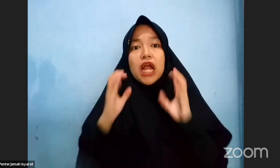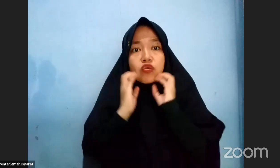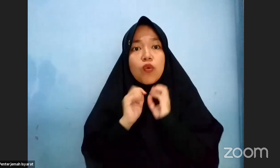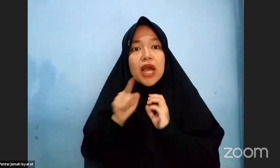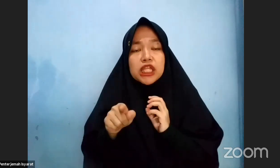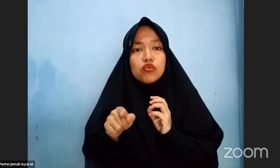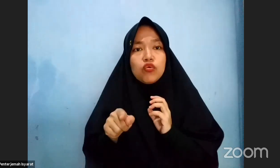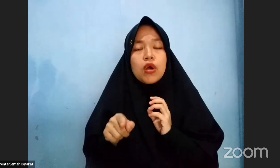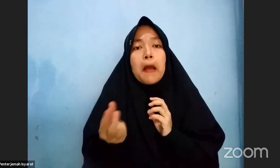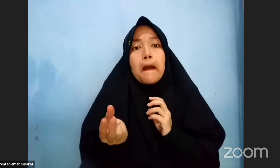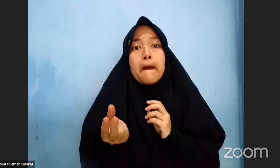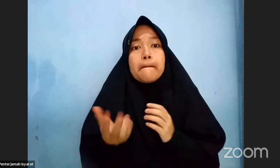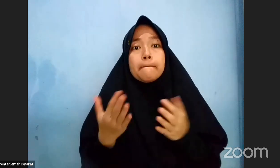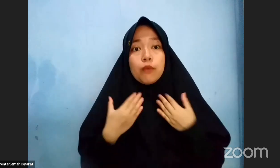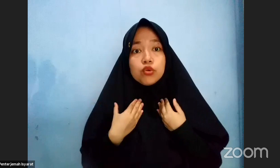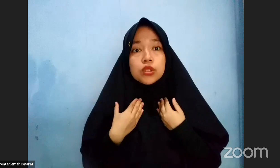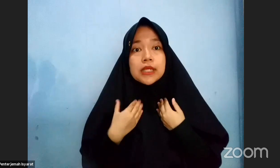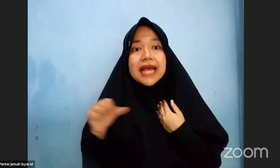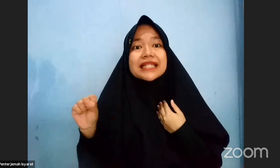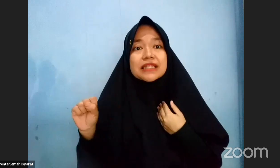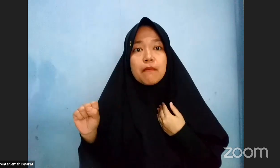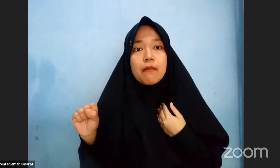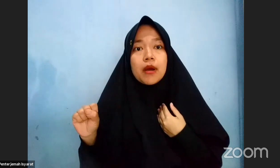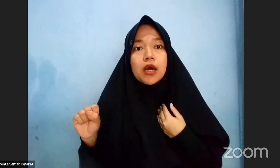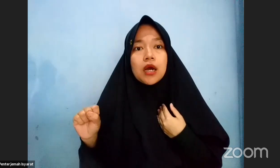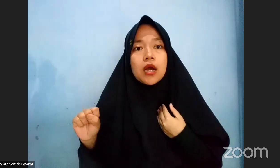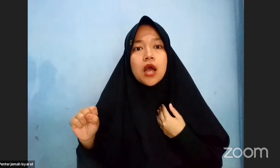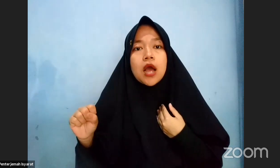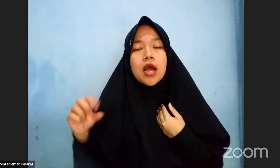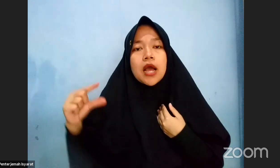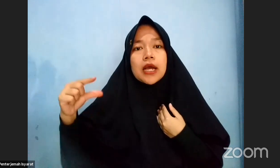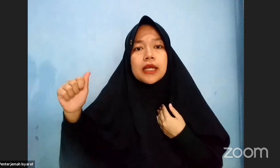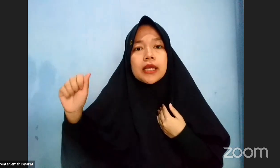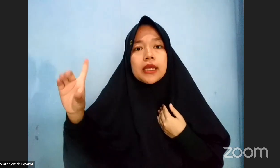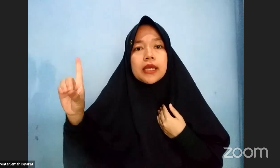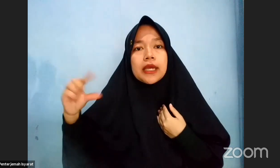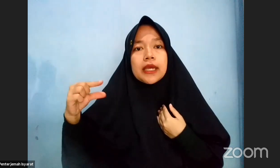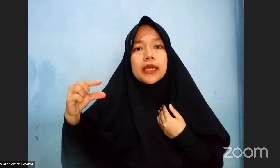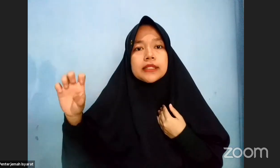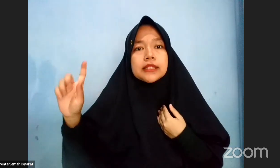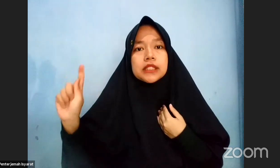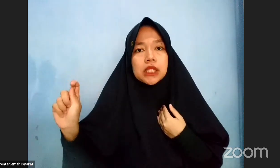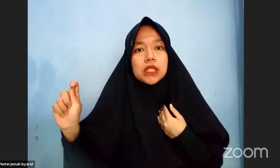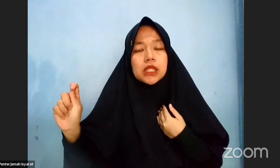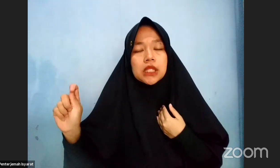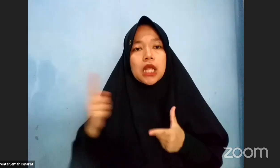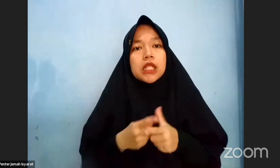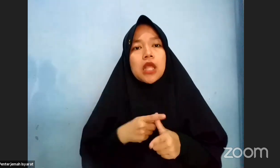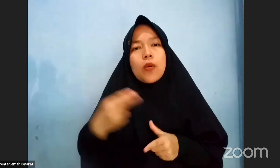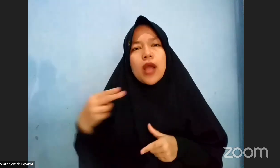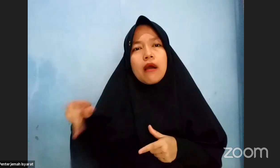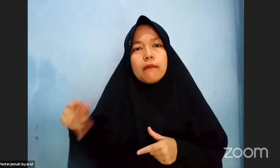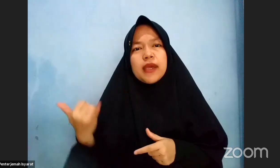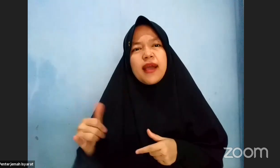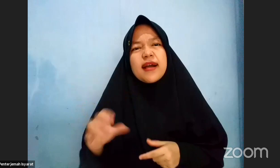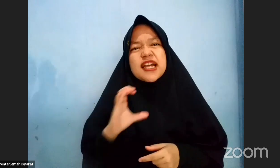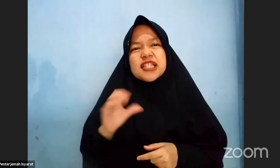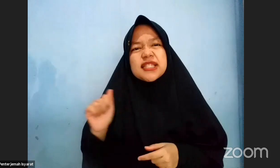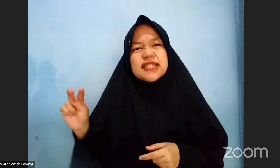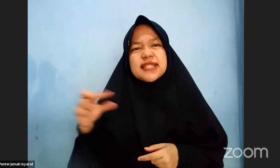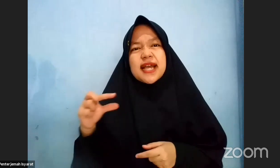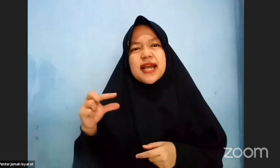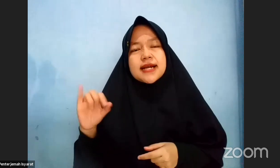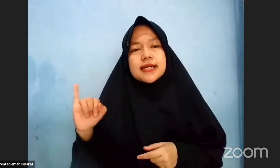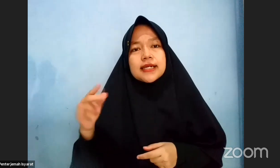ya Terima kasih semuanya gratis ya asal masuk memasukkan data itu bener ya artinya kan kita harus ver ya